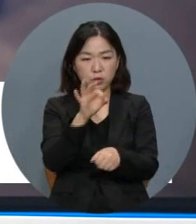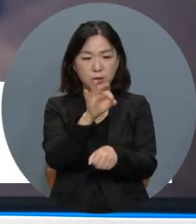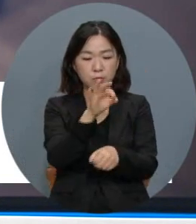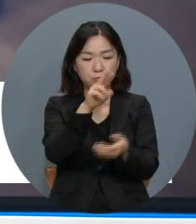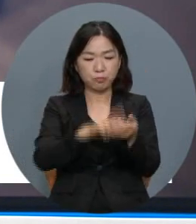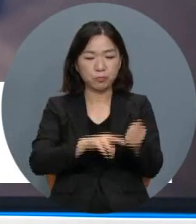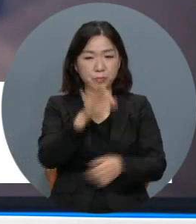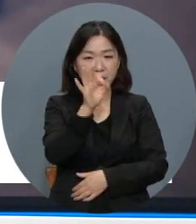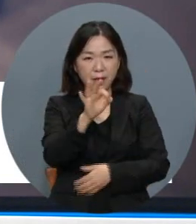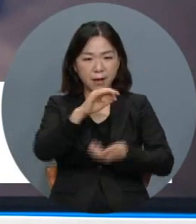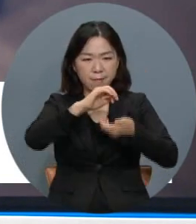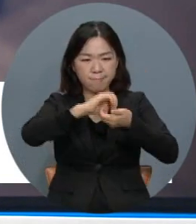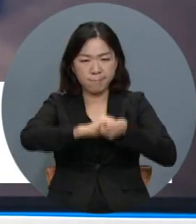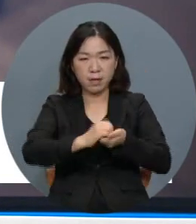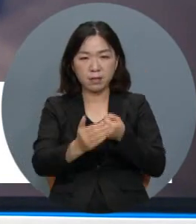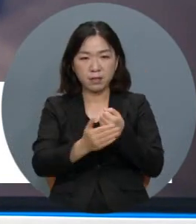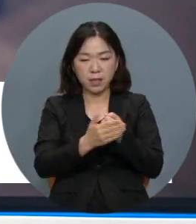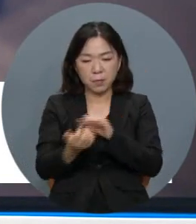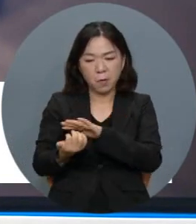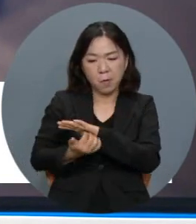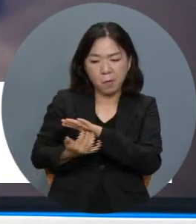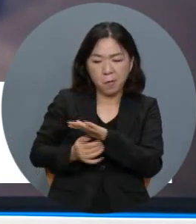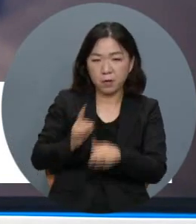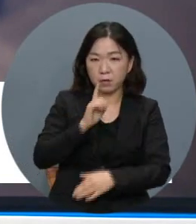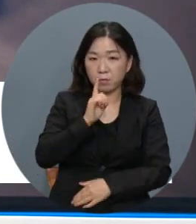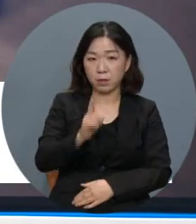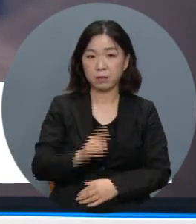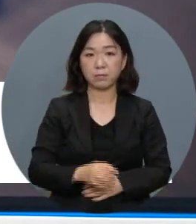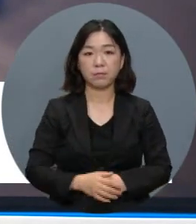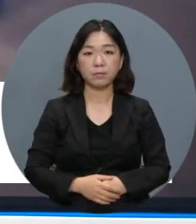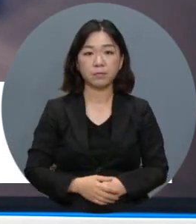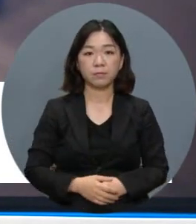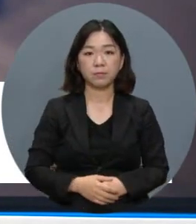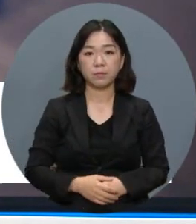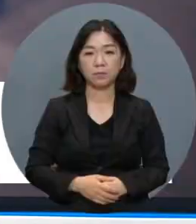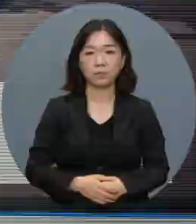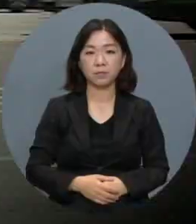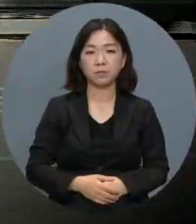위한 꼼수라는 지적이 나오고 있습니다 윤영균 기자가 취재했습니다